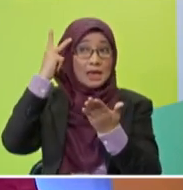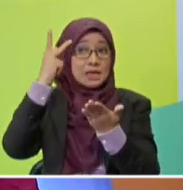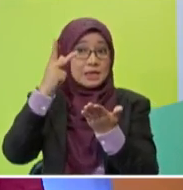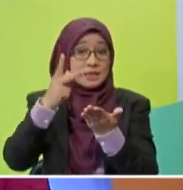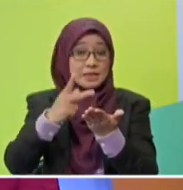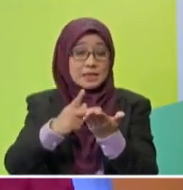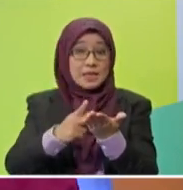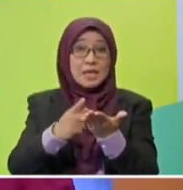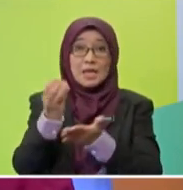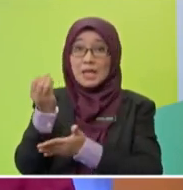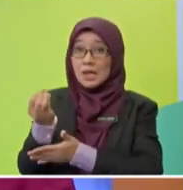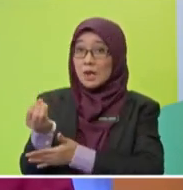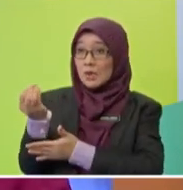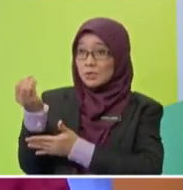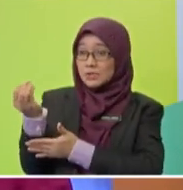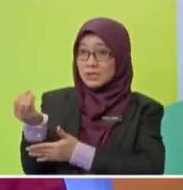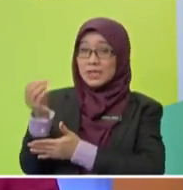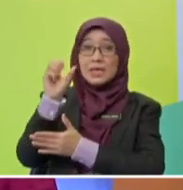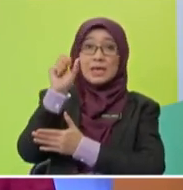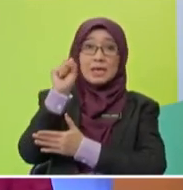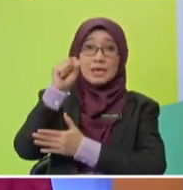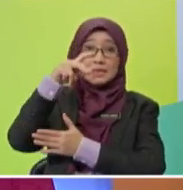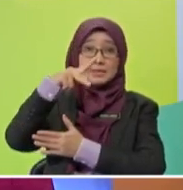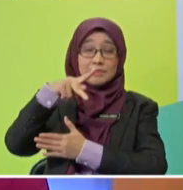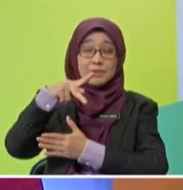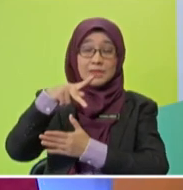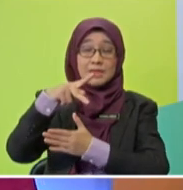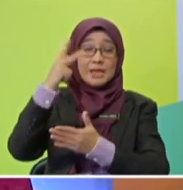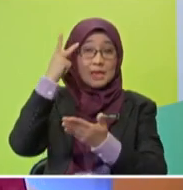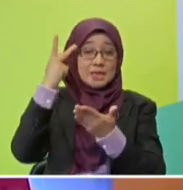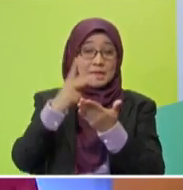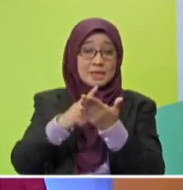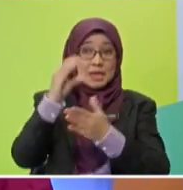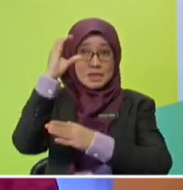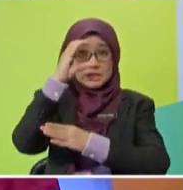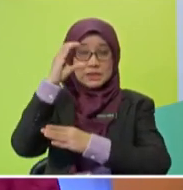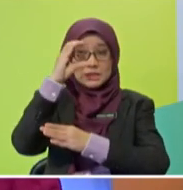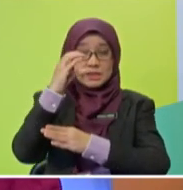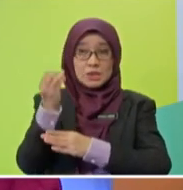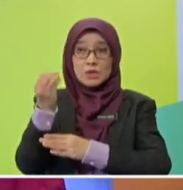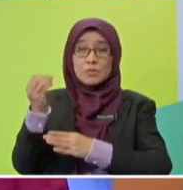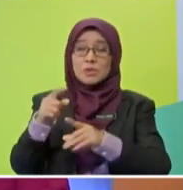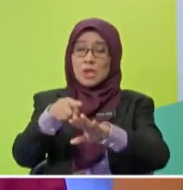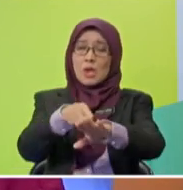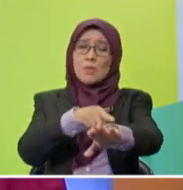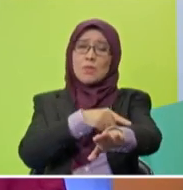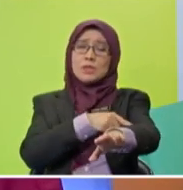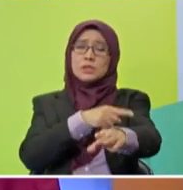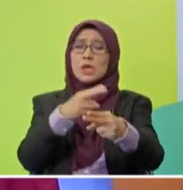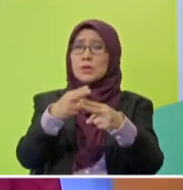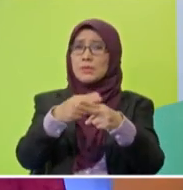di mana standar pembelajarannya adalah mengenal ciri-ciri objek panjang pendek tebal